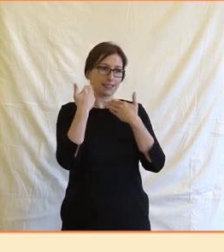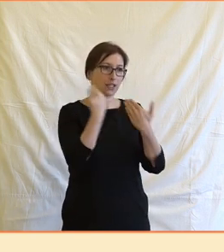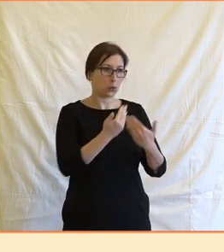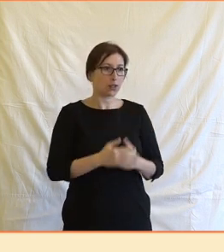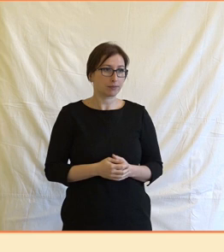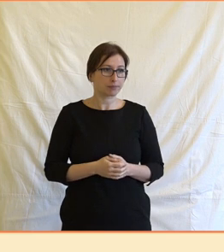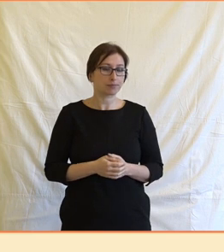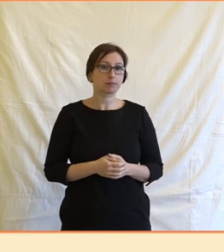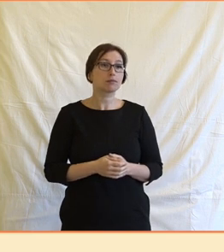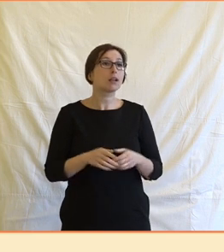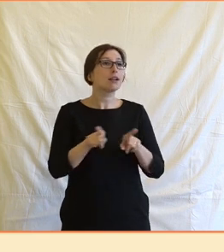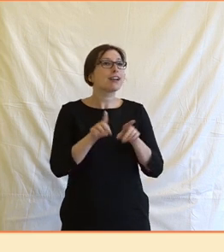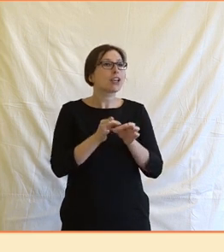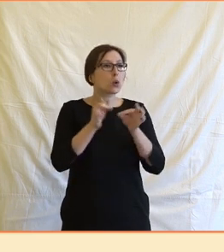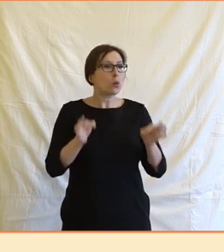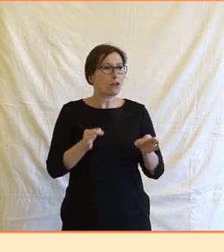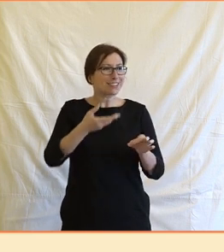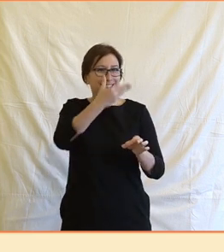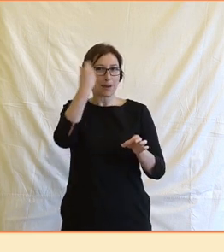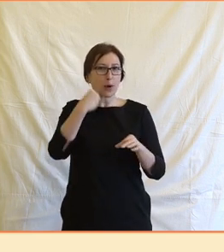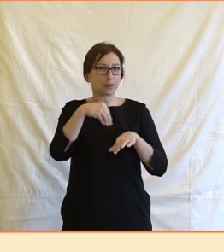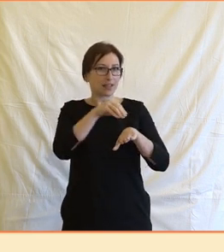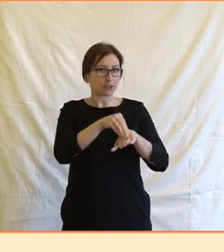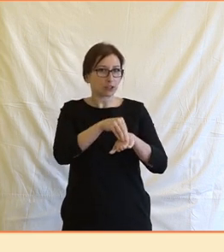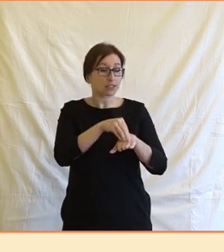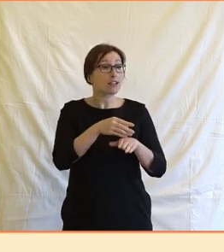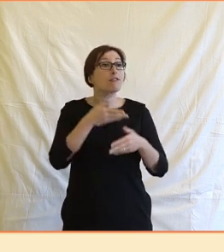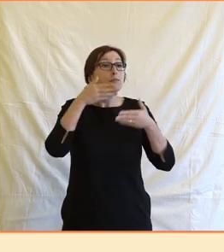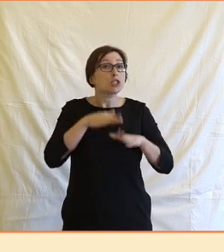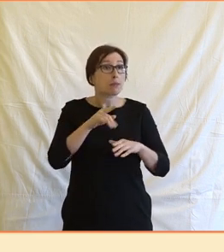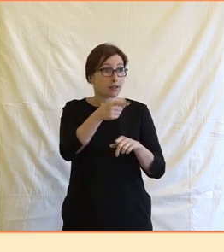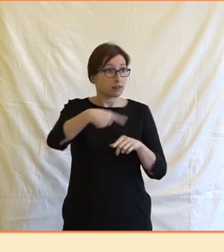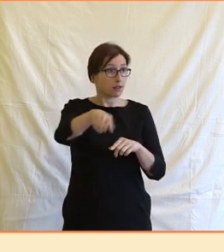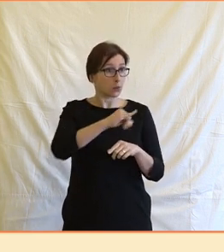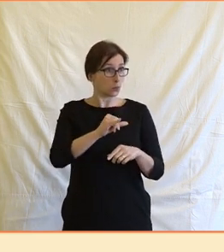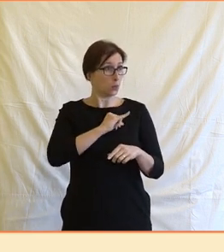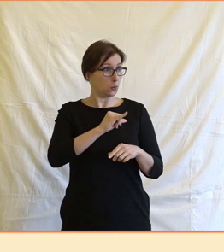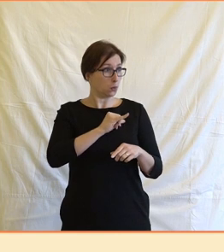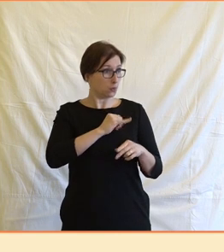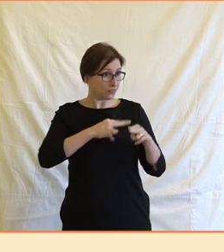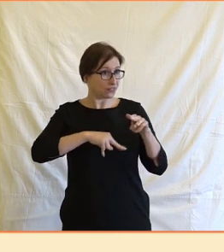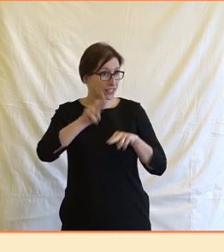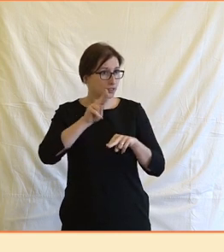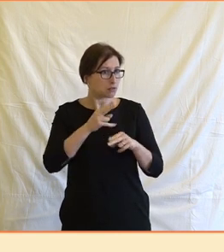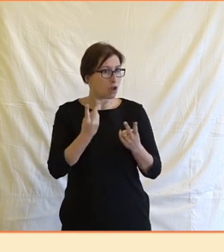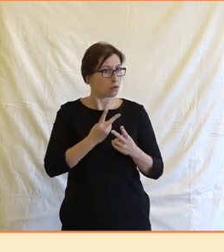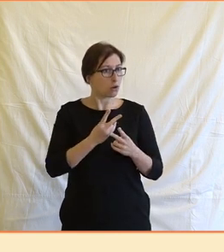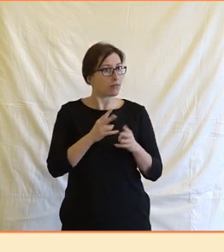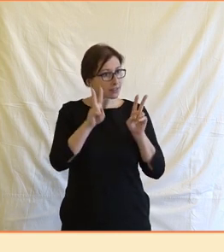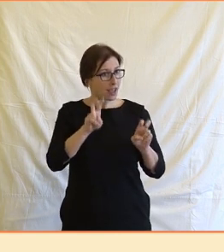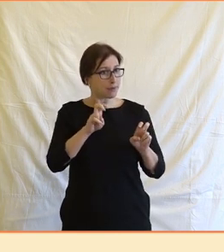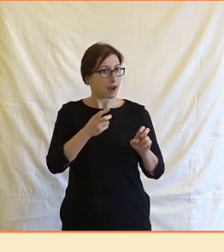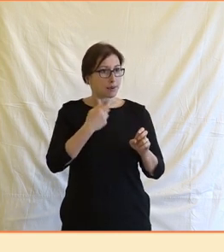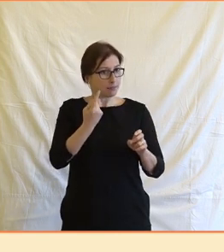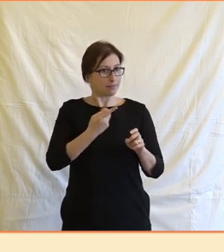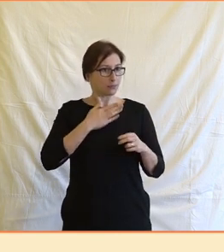Ještě jsme na úvod asi té tiskové konferenci zapomněli říct, že pokud o tu problematiku máte zájem, což pro nás